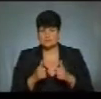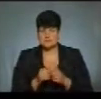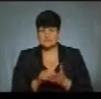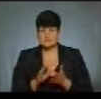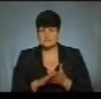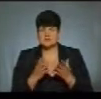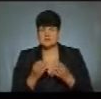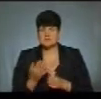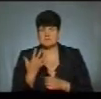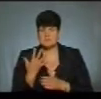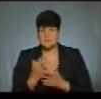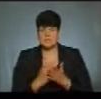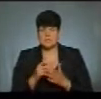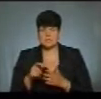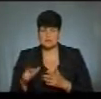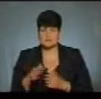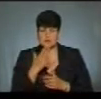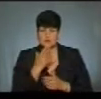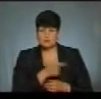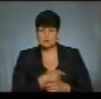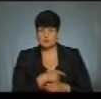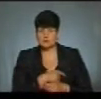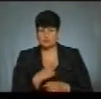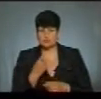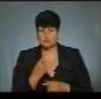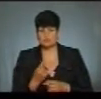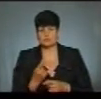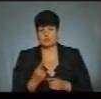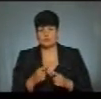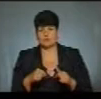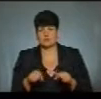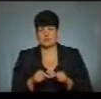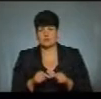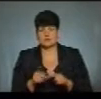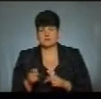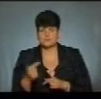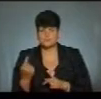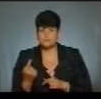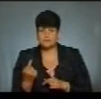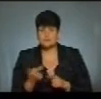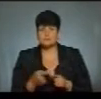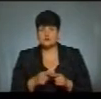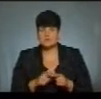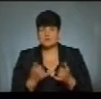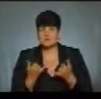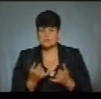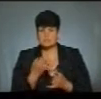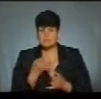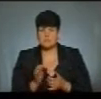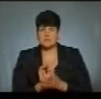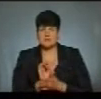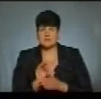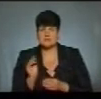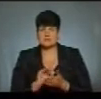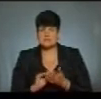ще 5 кандидатів у народні депутати в одномандатних виборчих округах Тернопільщини. Про це сьогодні повідомив прес-секретар